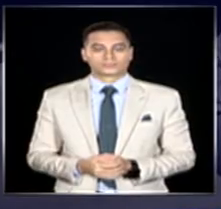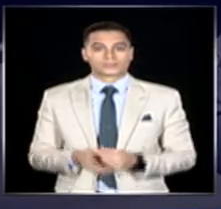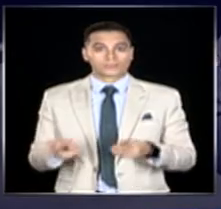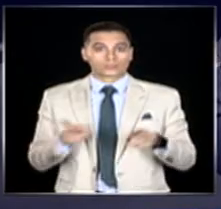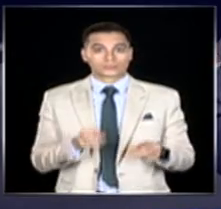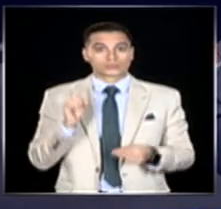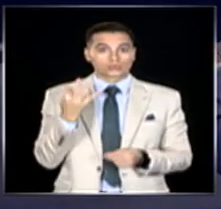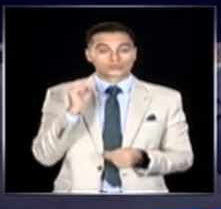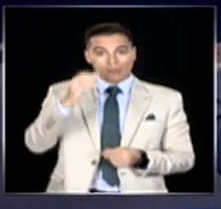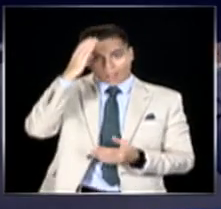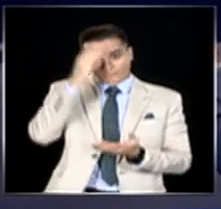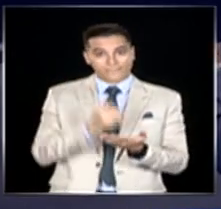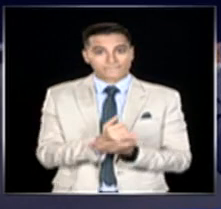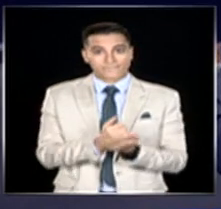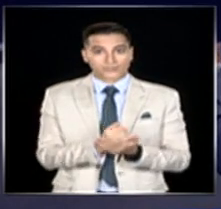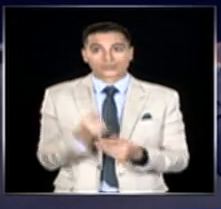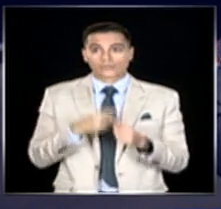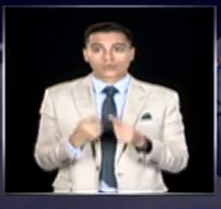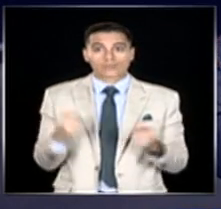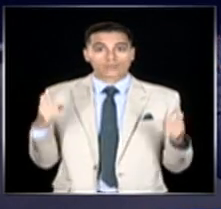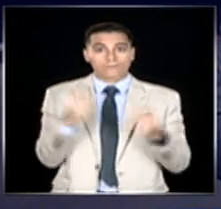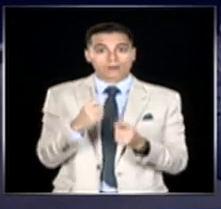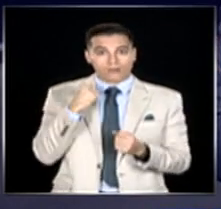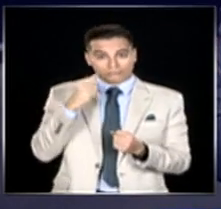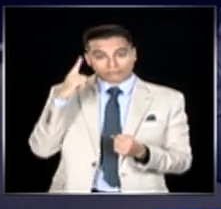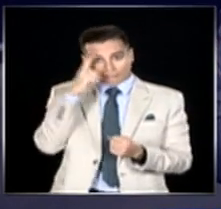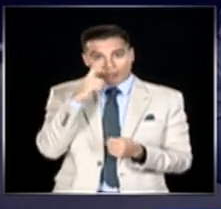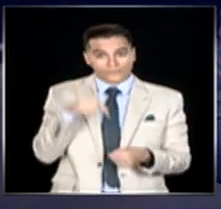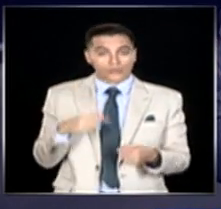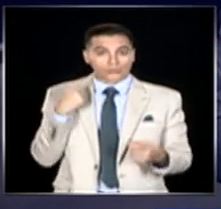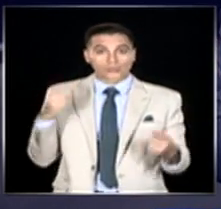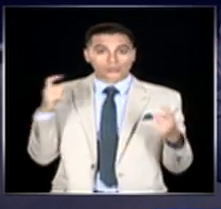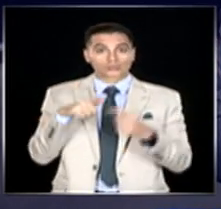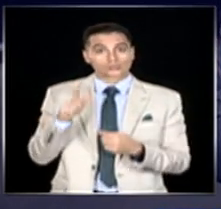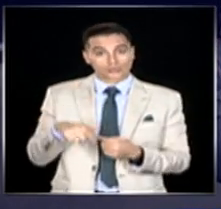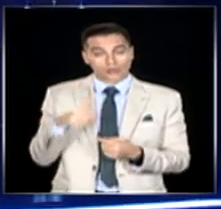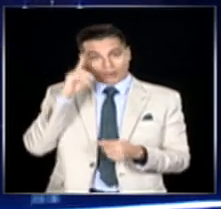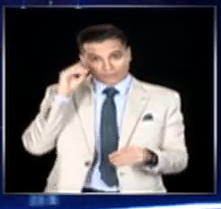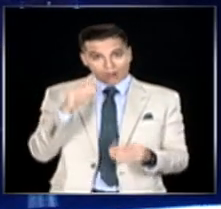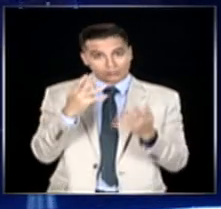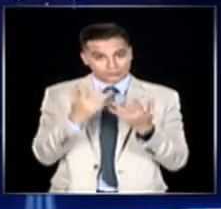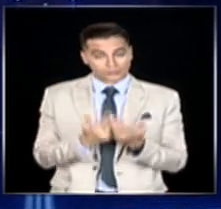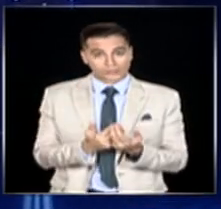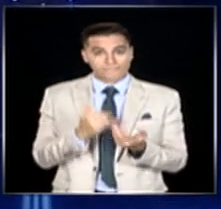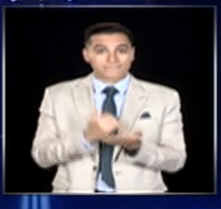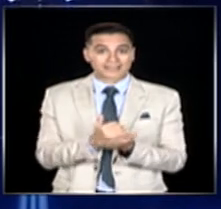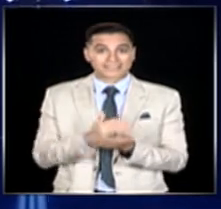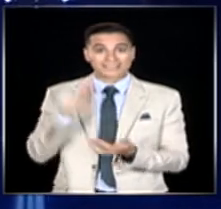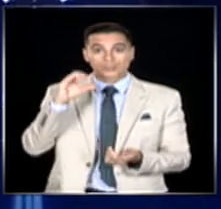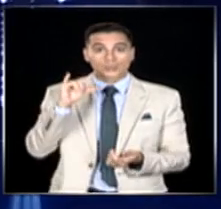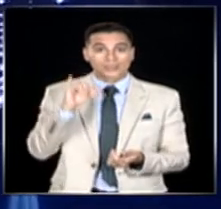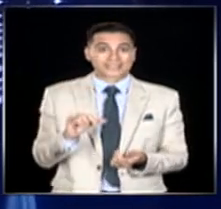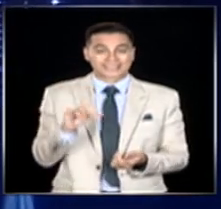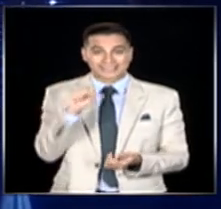الموسم ال 13 عبقرية المدارس ومباراة صعبة في دور ال 16، وهفكركم بالنتيجة. السويدي